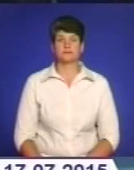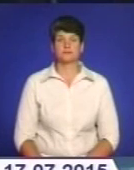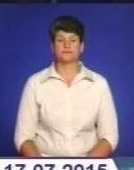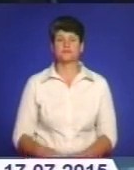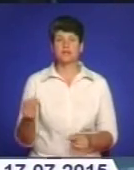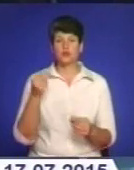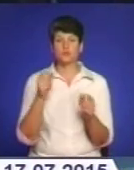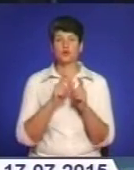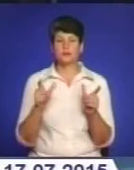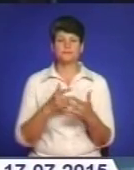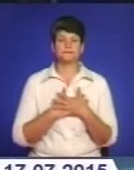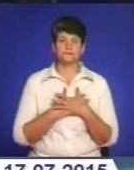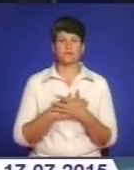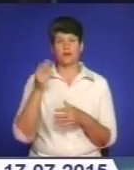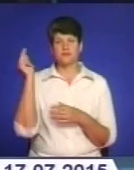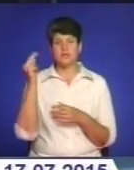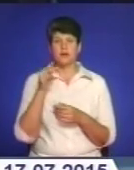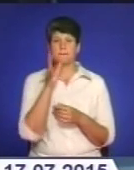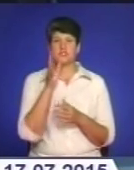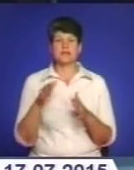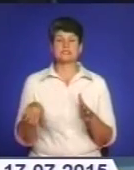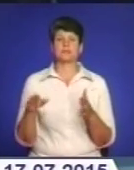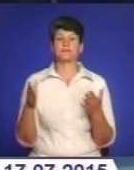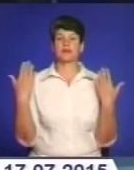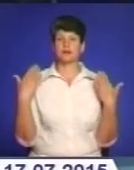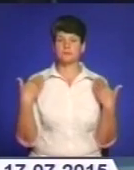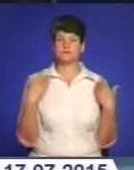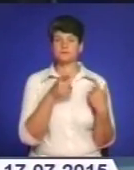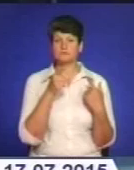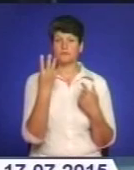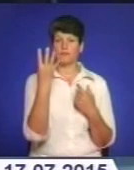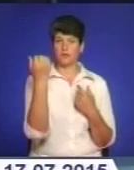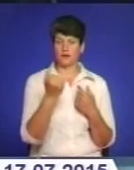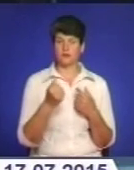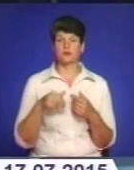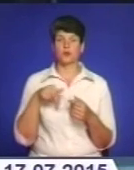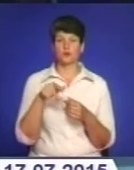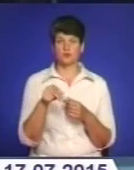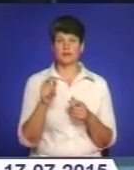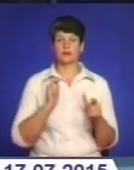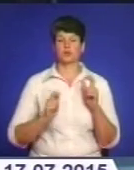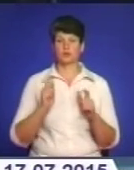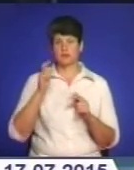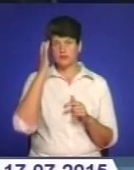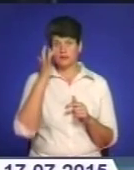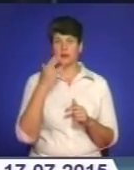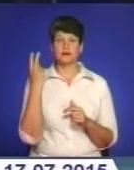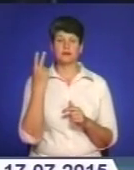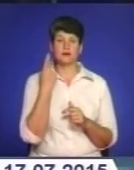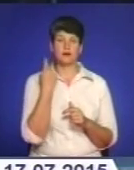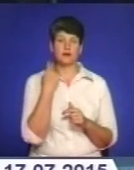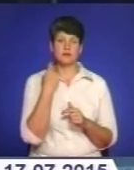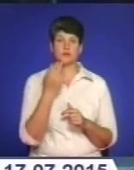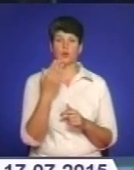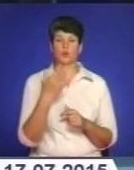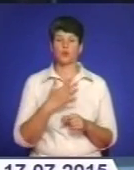Тернопільські школярі залюбки навчаються під час канікул. Впродовж 4 тижнів вони відвідують літні курси англійської мови. Навчає учнів вчитель